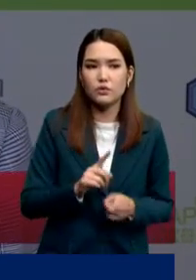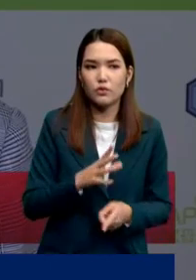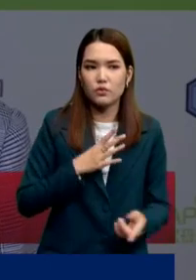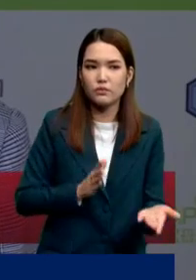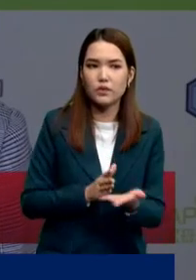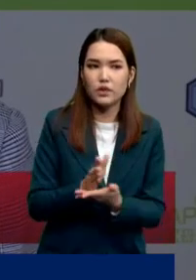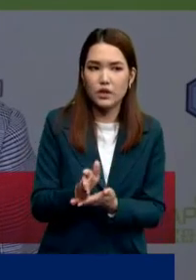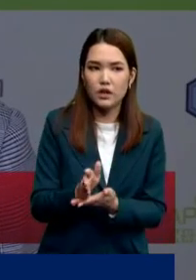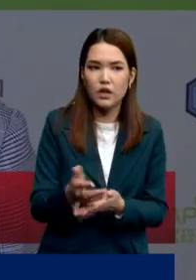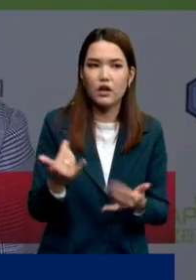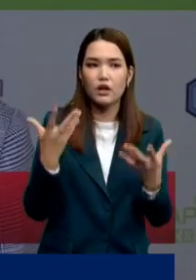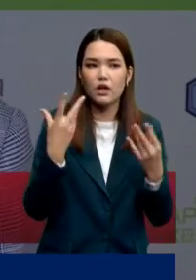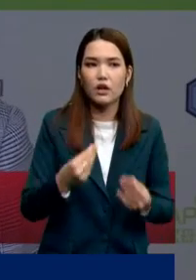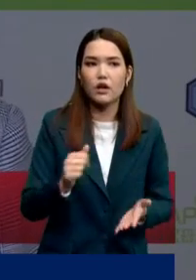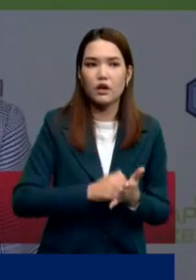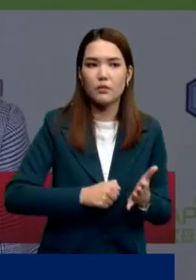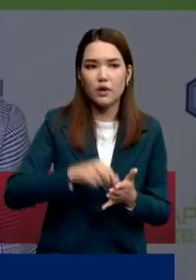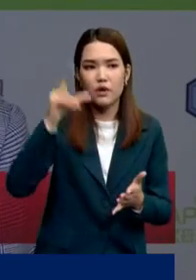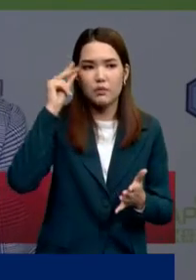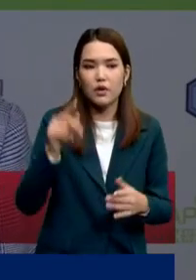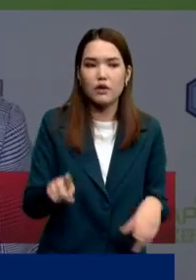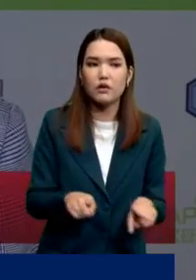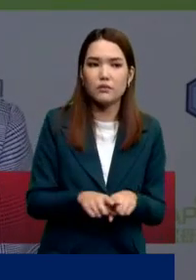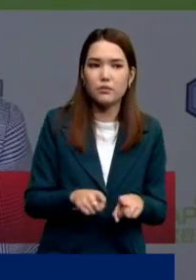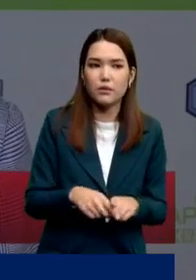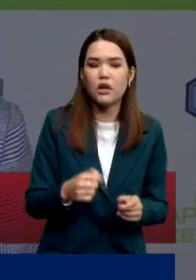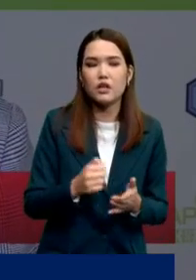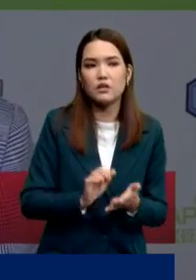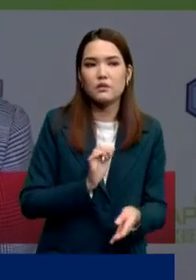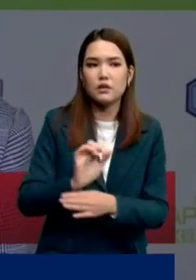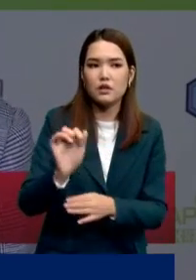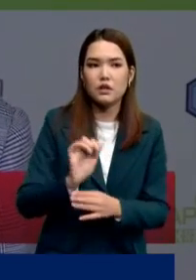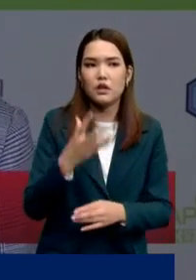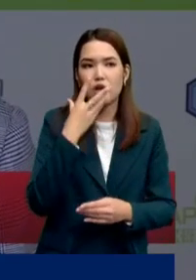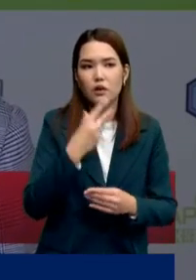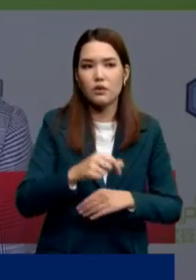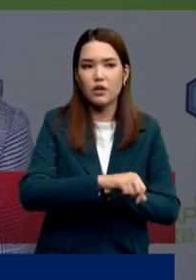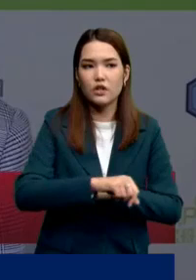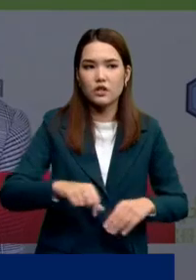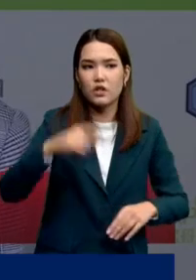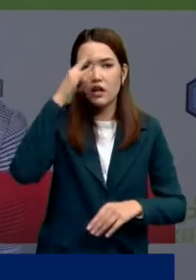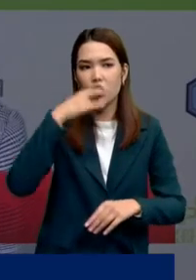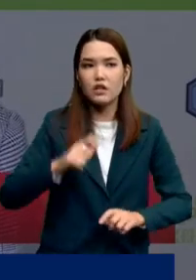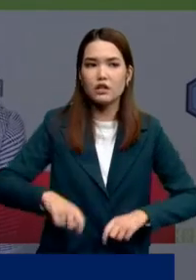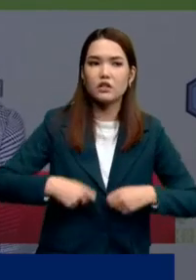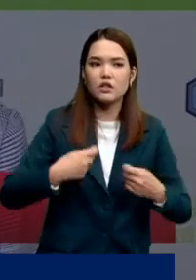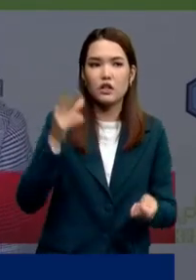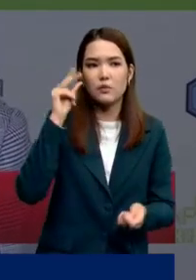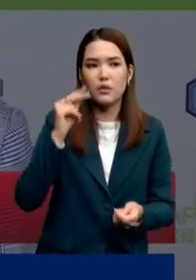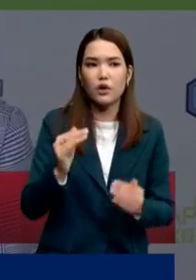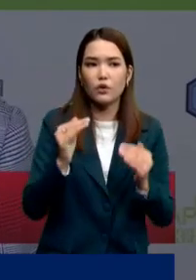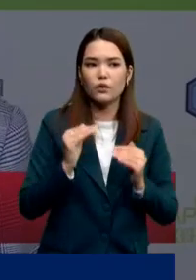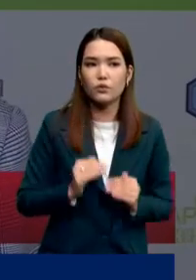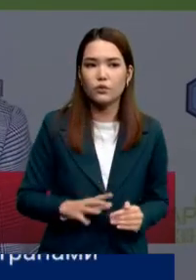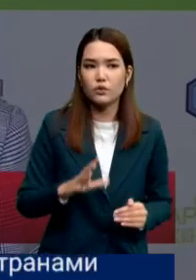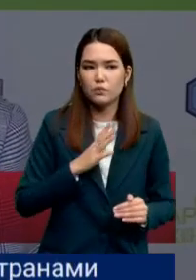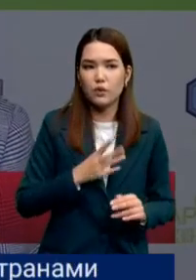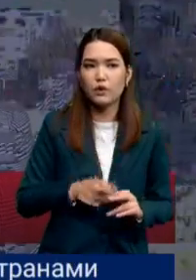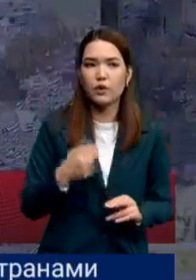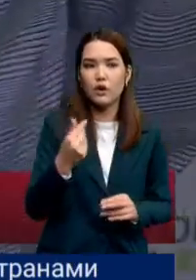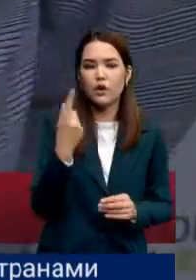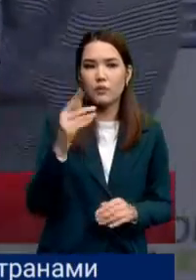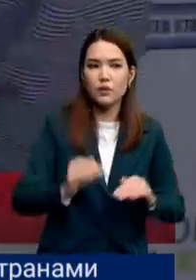tüstü. Bizdiñ narıkta kazır baga öte tömen. Öytkeni sanksiyanın astında kalgan Resey tovarlara Kazakstan'a jetkizilgesin baga tüsüp ketti. Meselen, mausumda